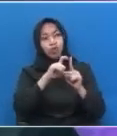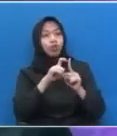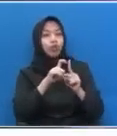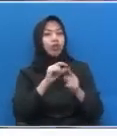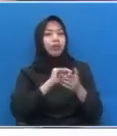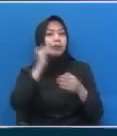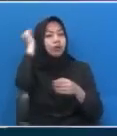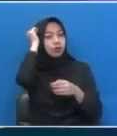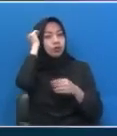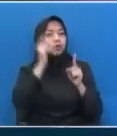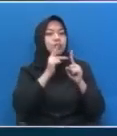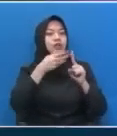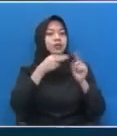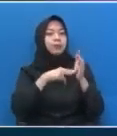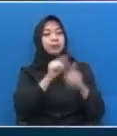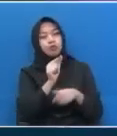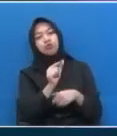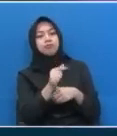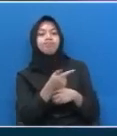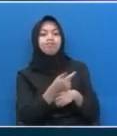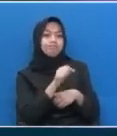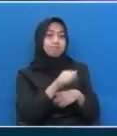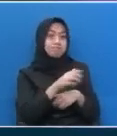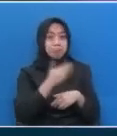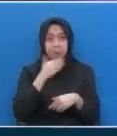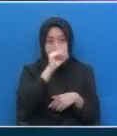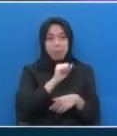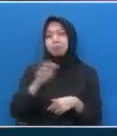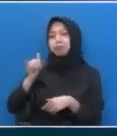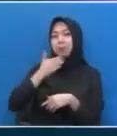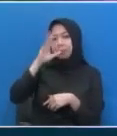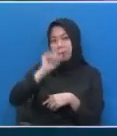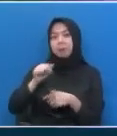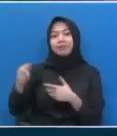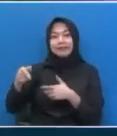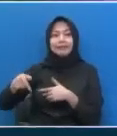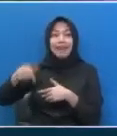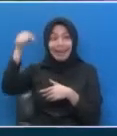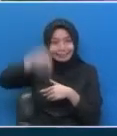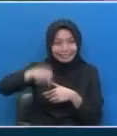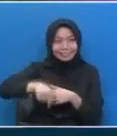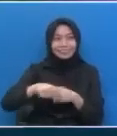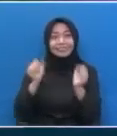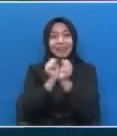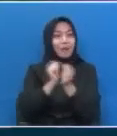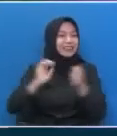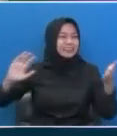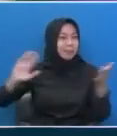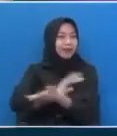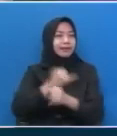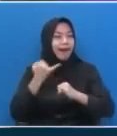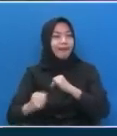bisa dikatakan bahwa ini adalah kesempatan terakhir bagi semua terdakwa untuk membela dirinya sendiri